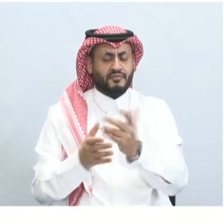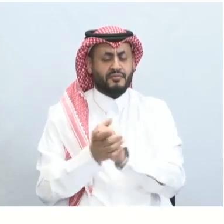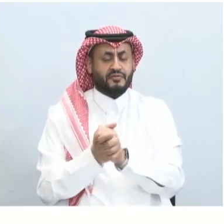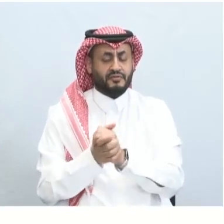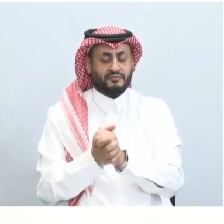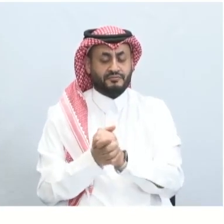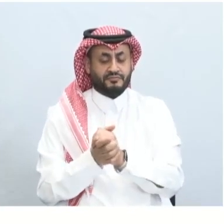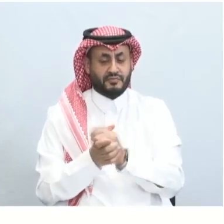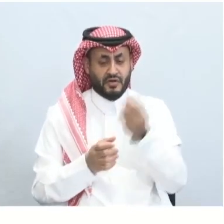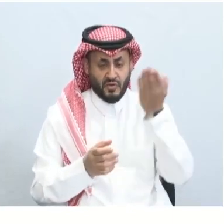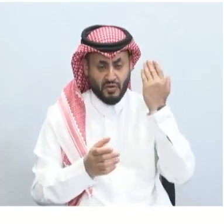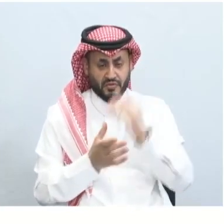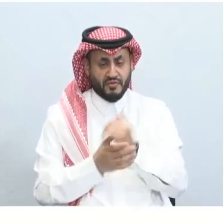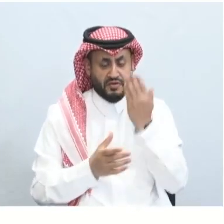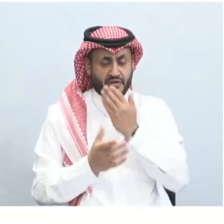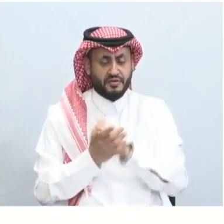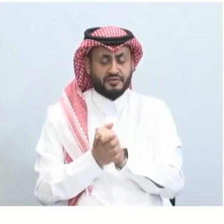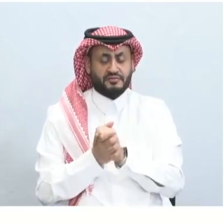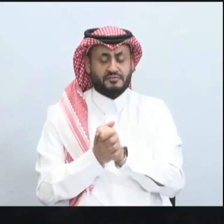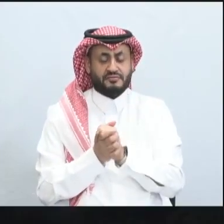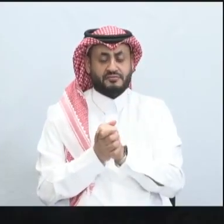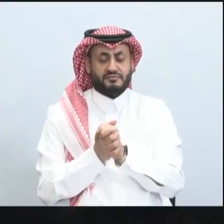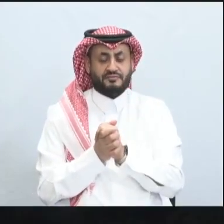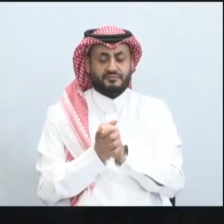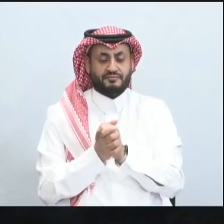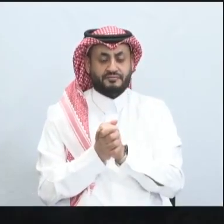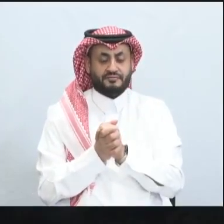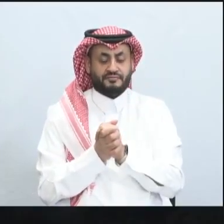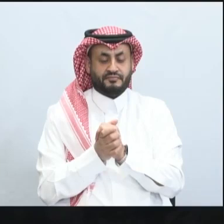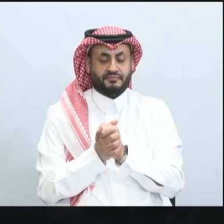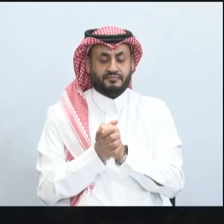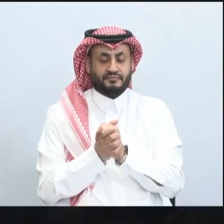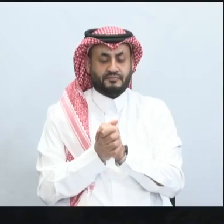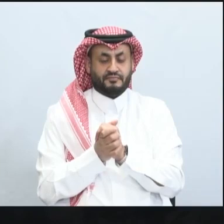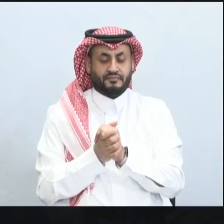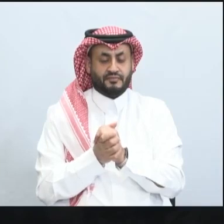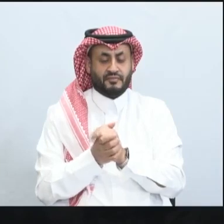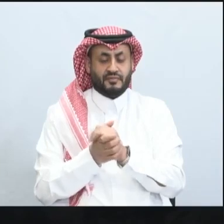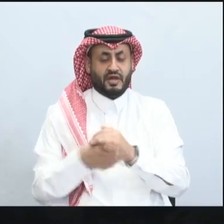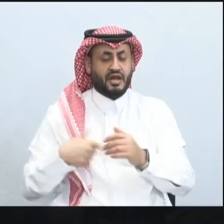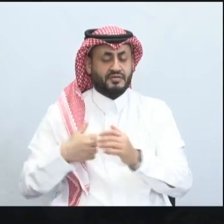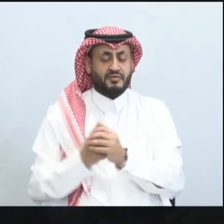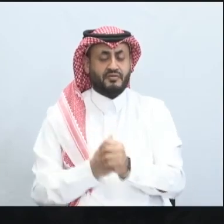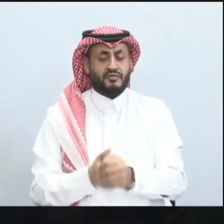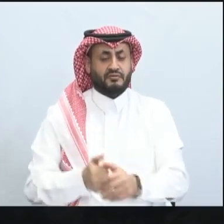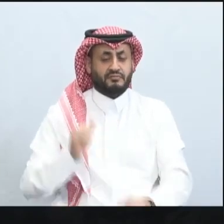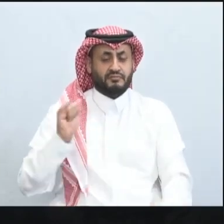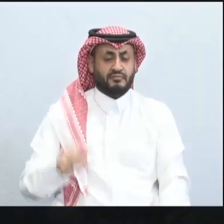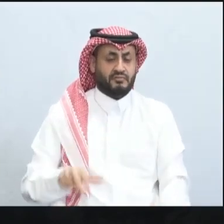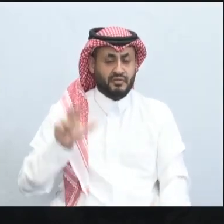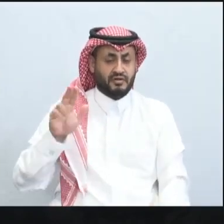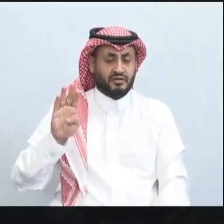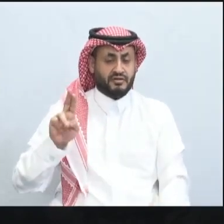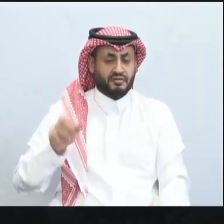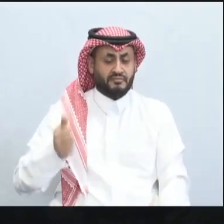سوره ايضا ام الكتاب وكذلك السبع المثاني والقران العظيم كما قال الله سبحانه